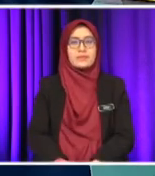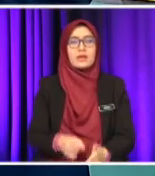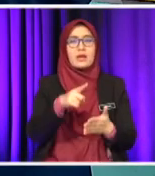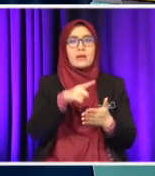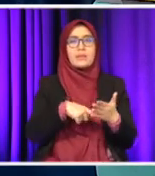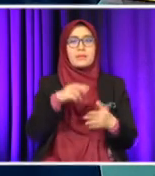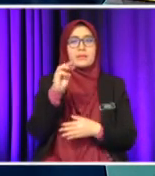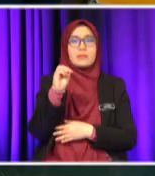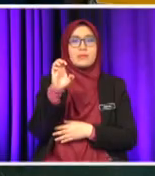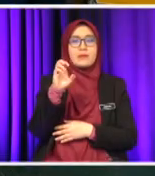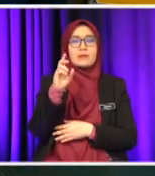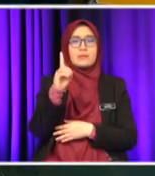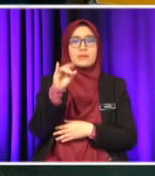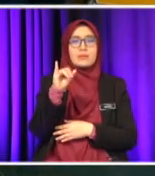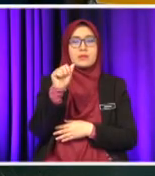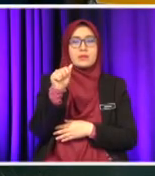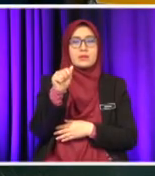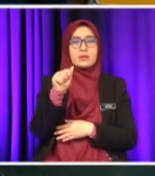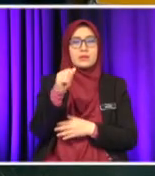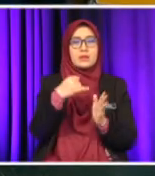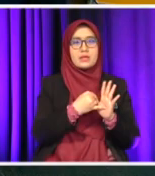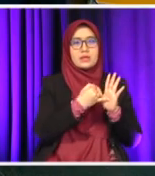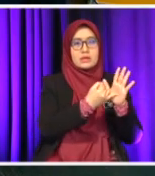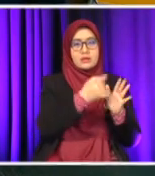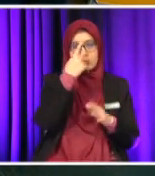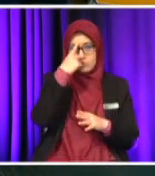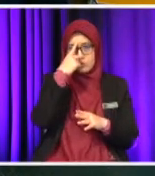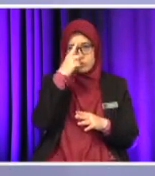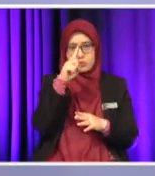yang paling sesuai aku merasa untuk kesehatan